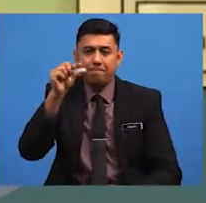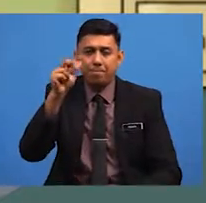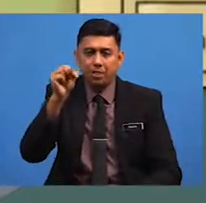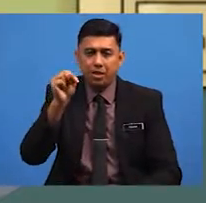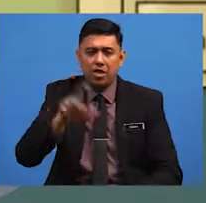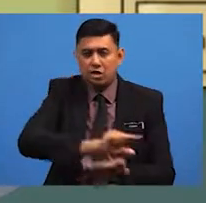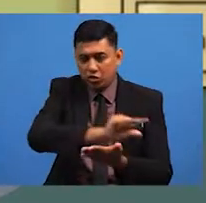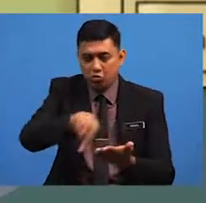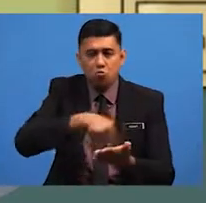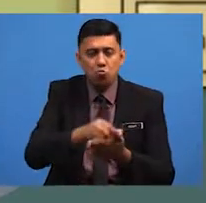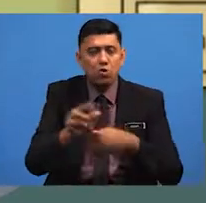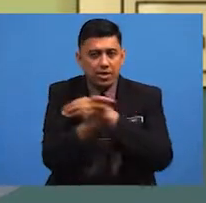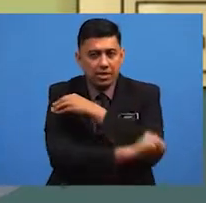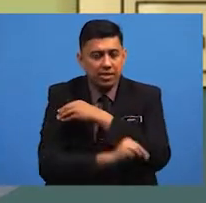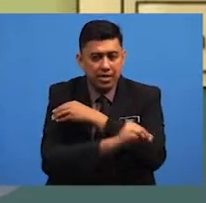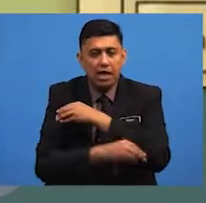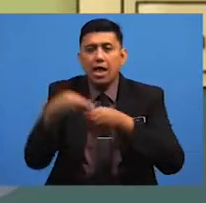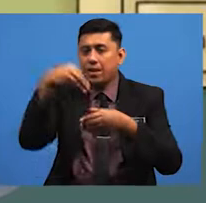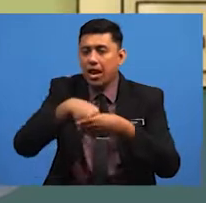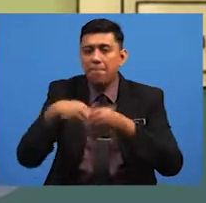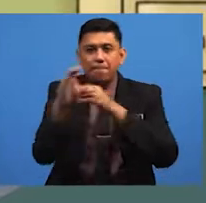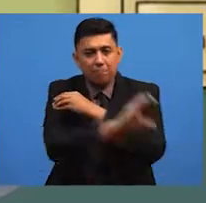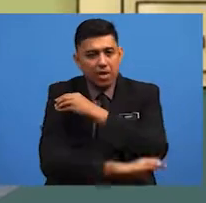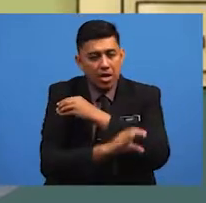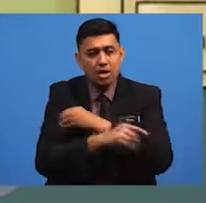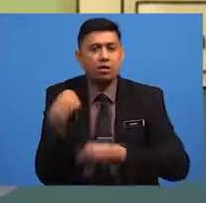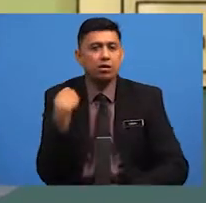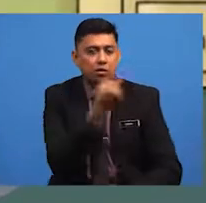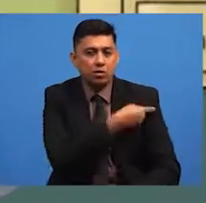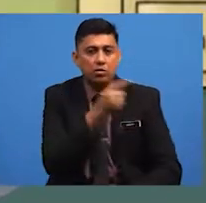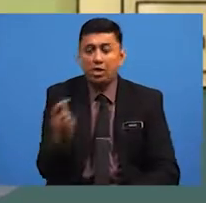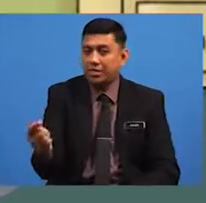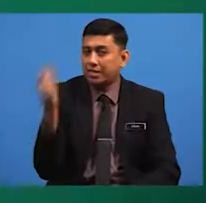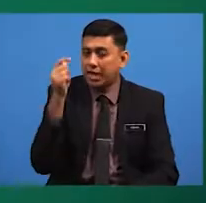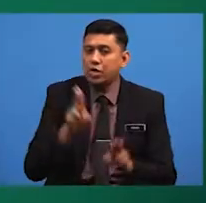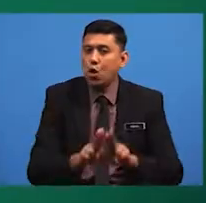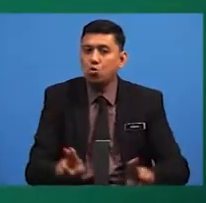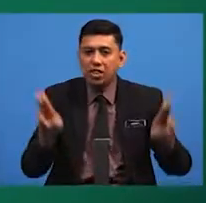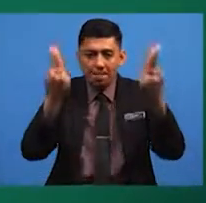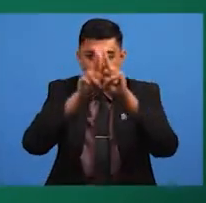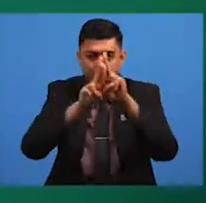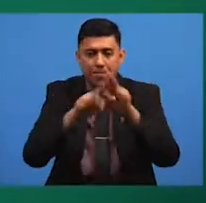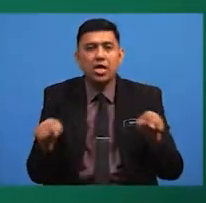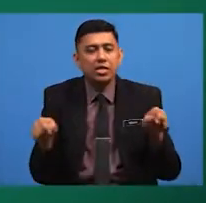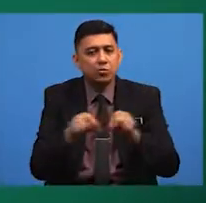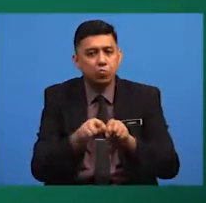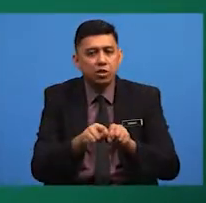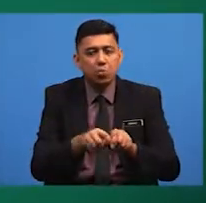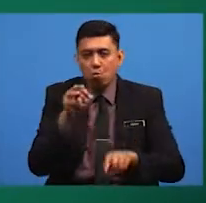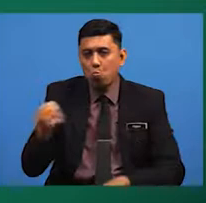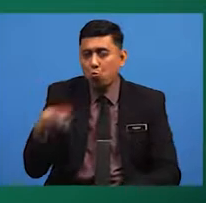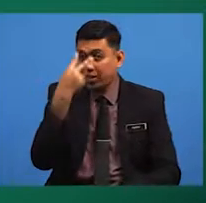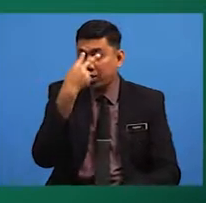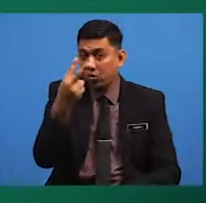seluruh negeri dalam negara kita sebagai tenaga utama seperti murid-murid lihat